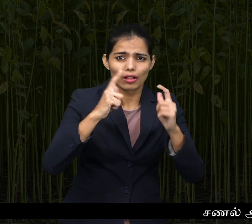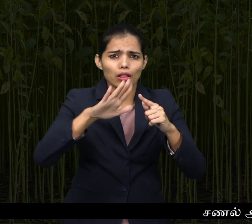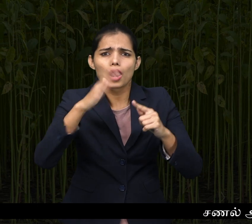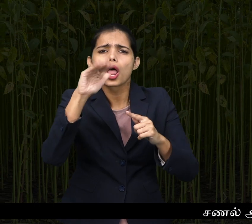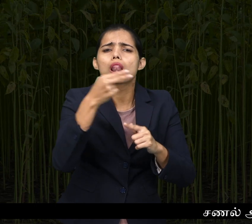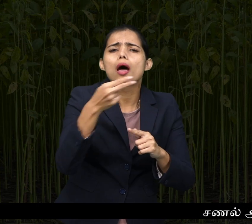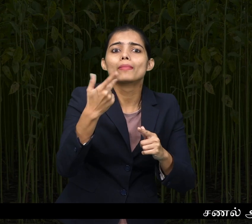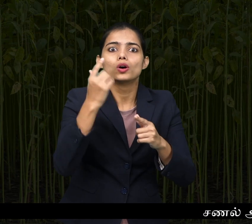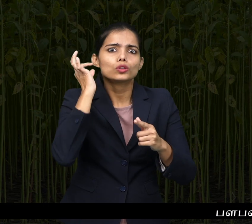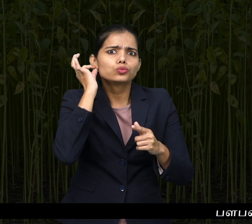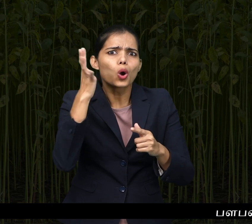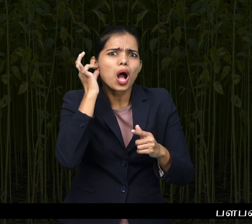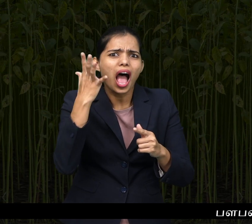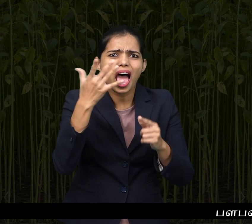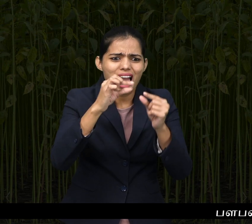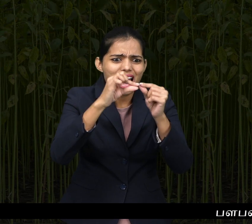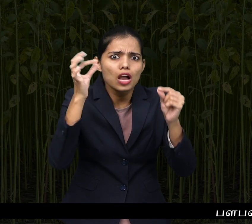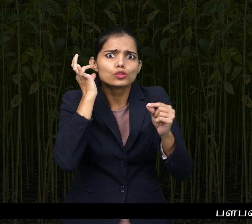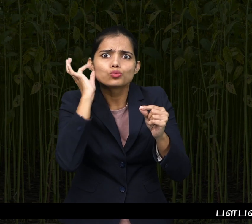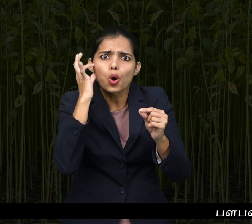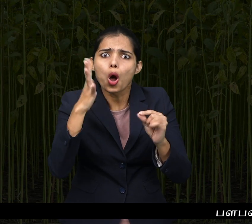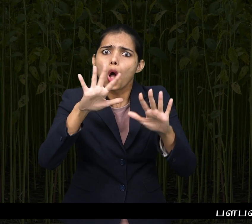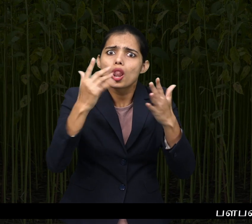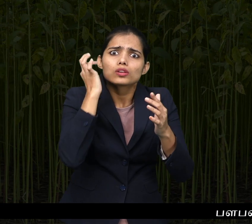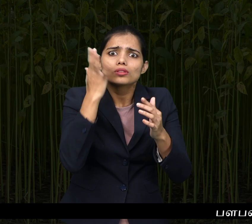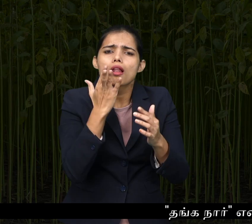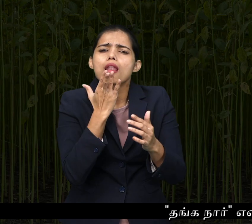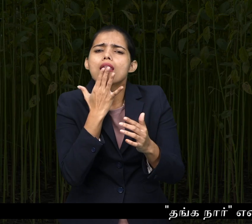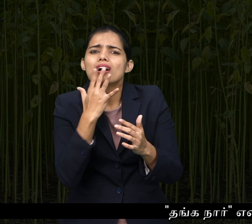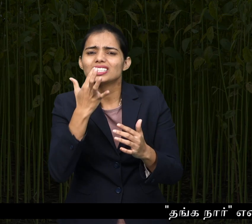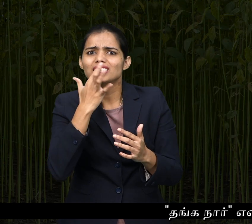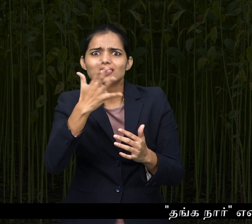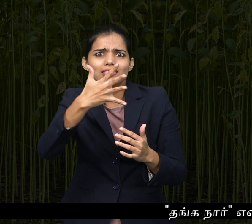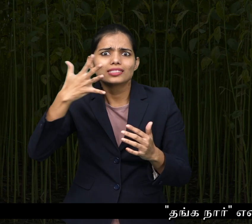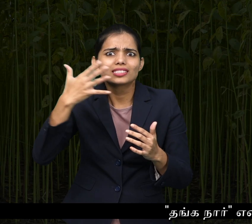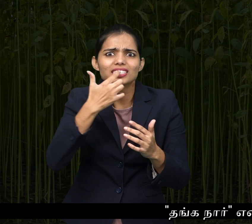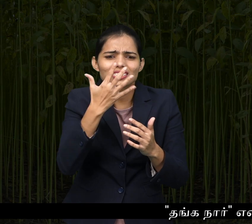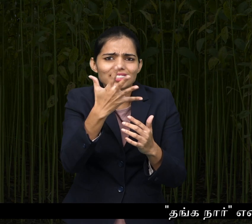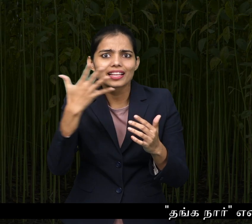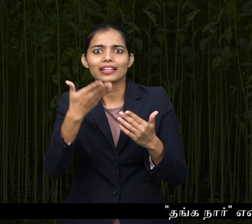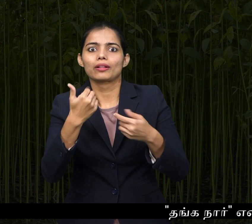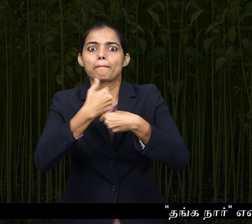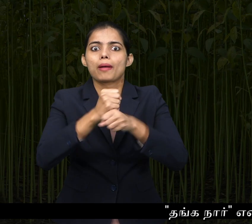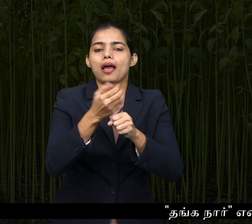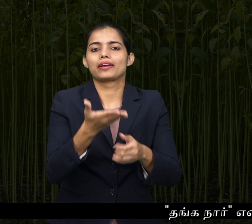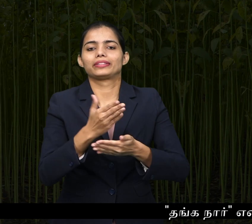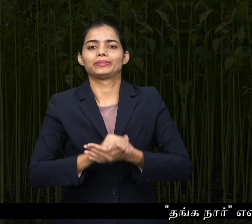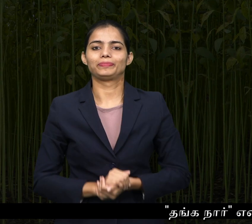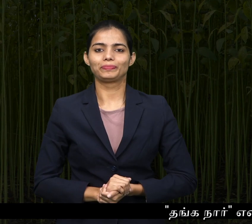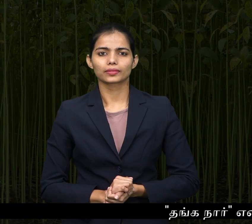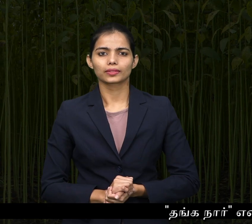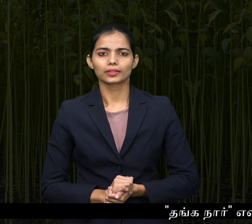சணல் அதன் நிறம் மற்றும் பளபளப்பு காரணமாக தங்க நார் என்று அழைக்கப்படுகிறது.